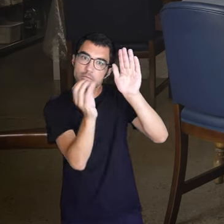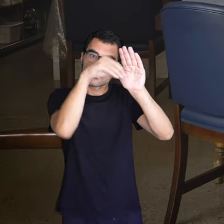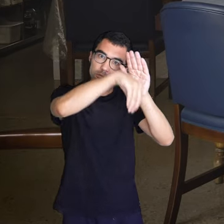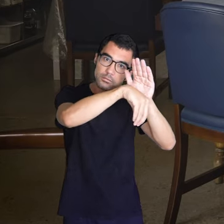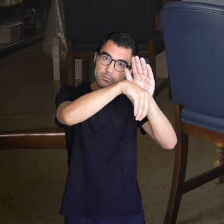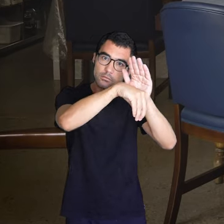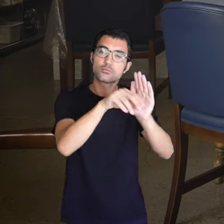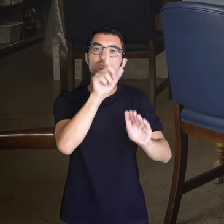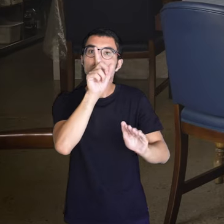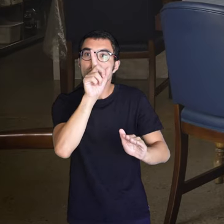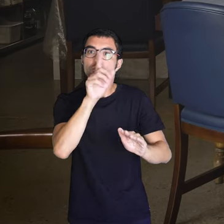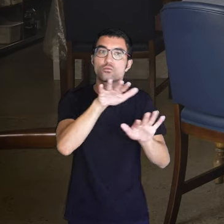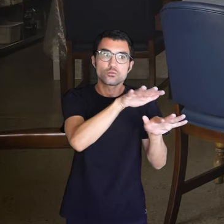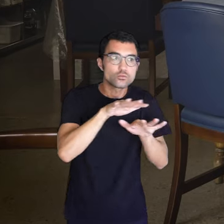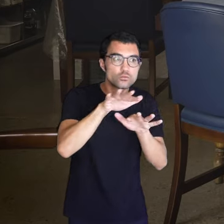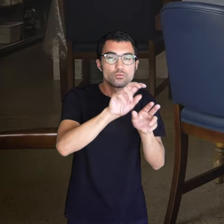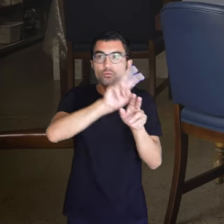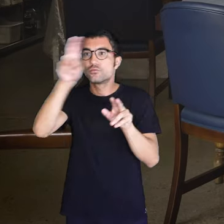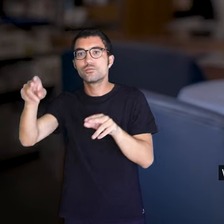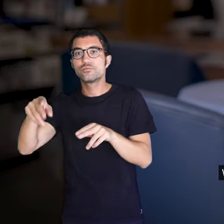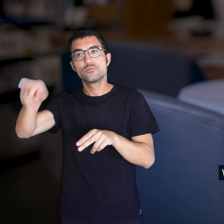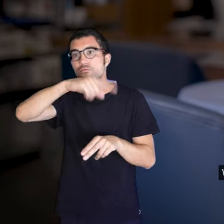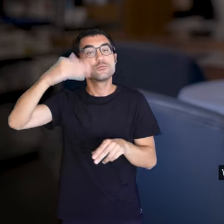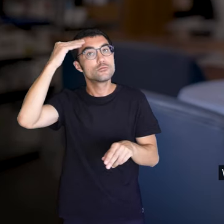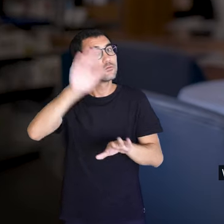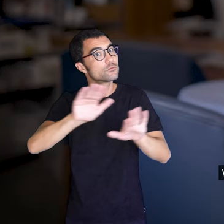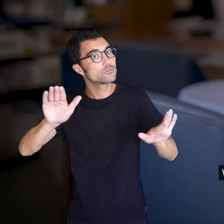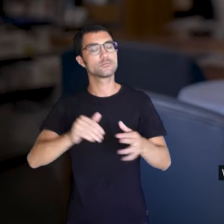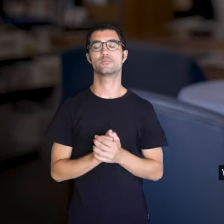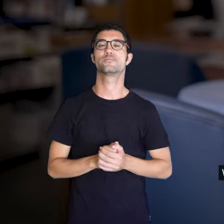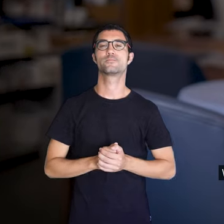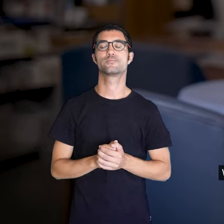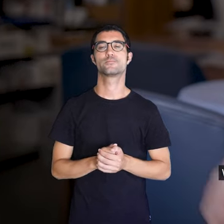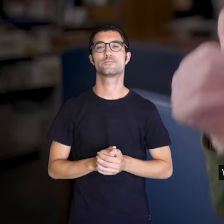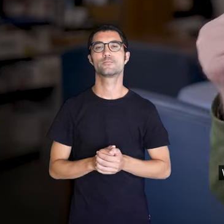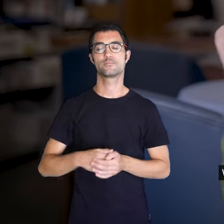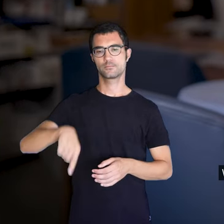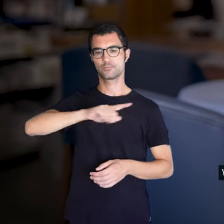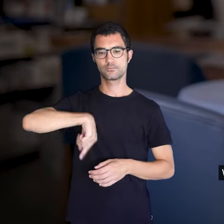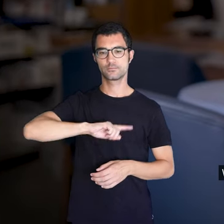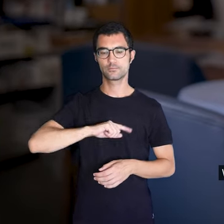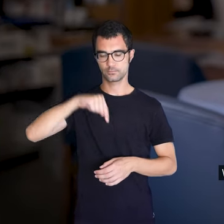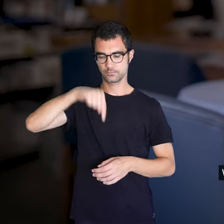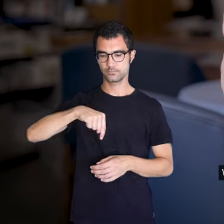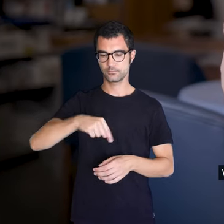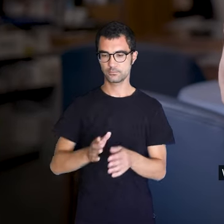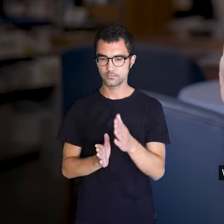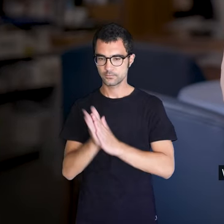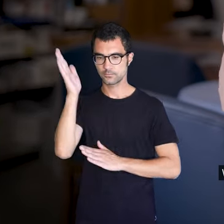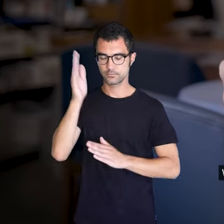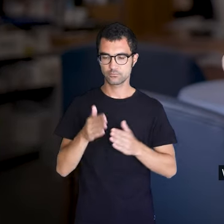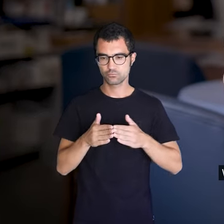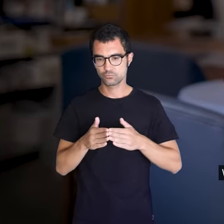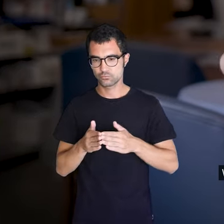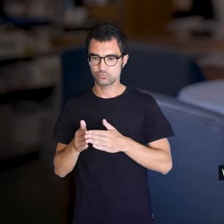s'enduen a una altra banda. Varen partir d'aquí, el Conasso, eren